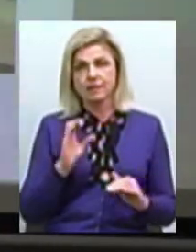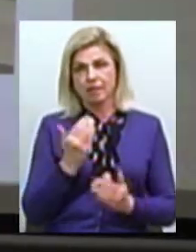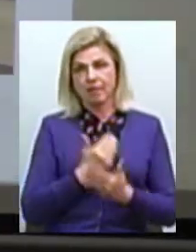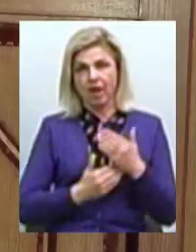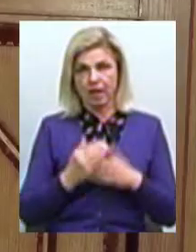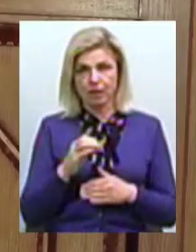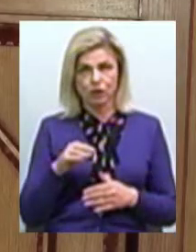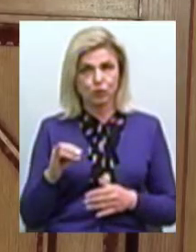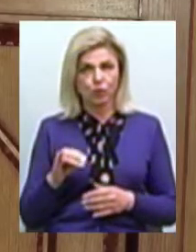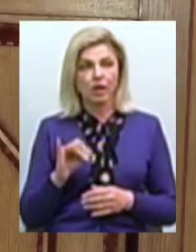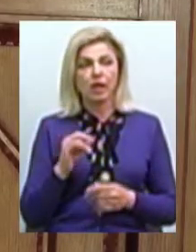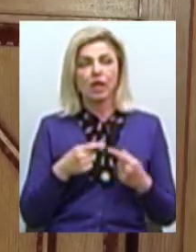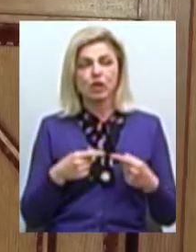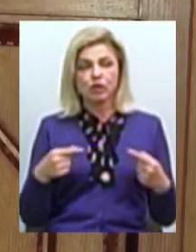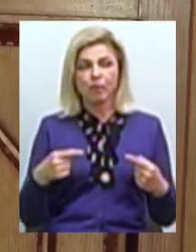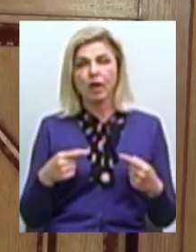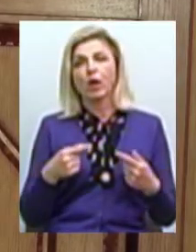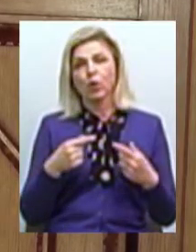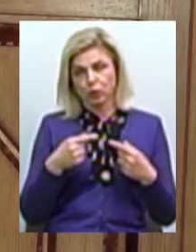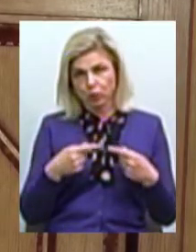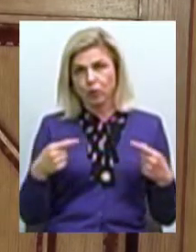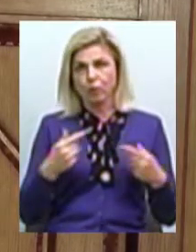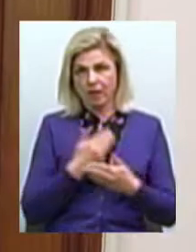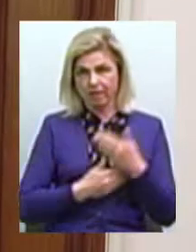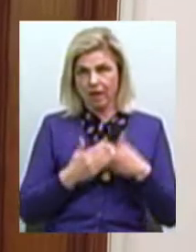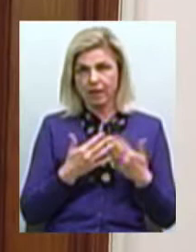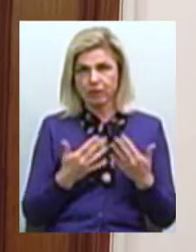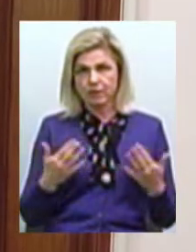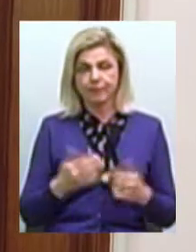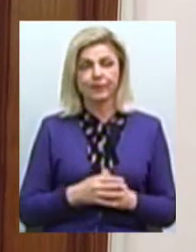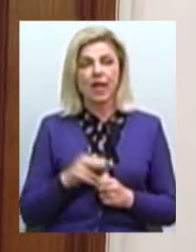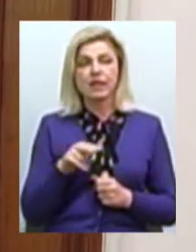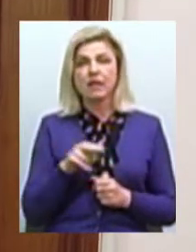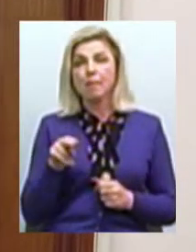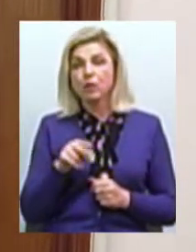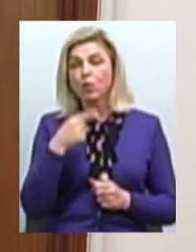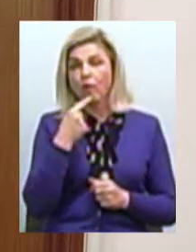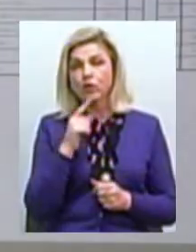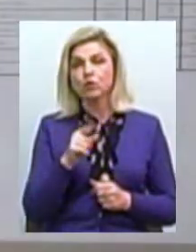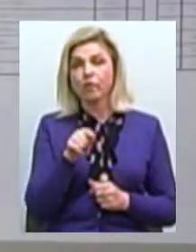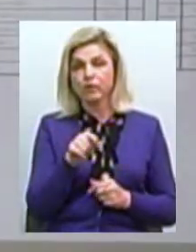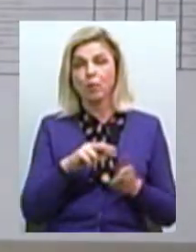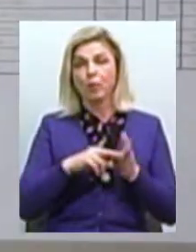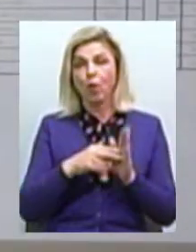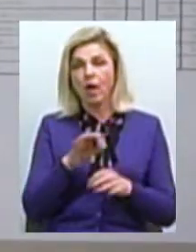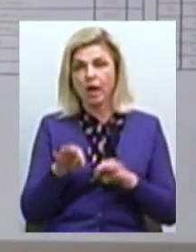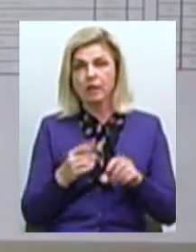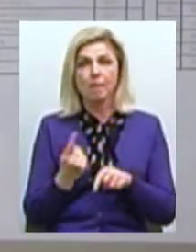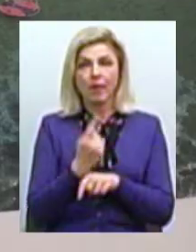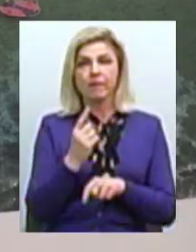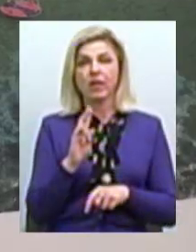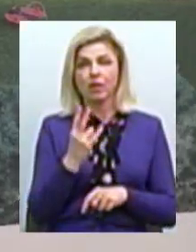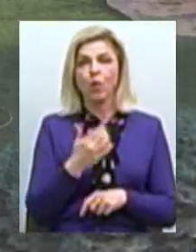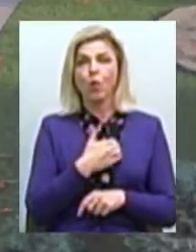інвалідністю та іншими особливими потребами. Лариса Перцула каже, що в цьому проєкті вперше в Миколаєві хочуть